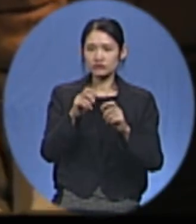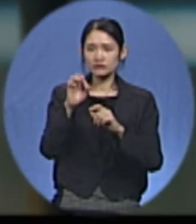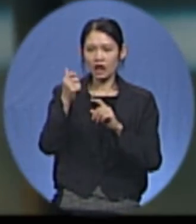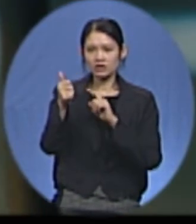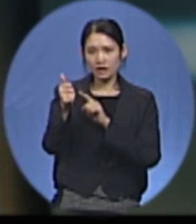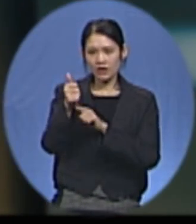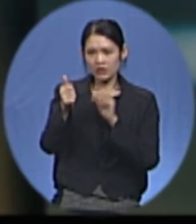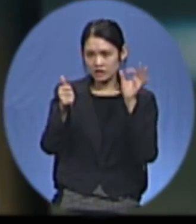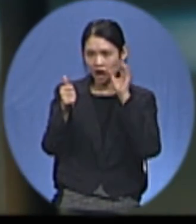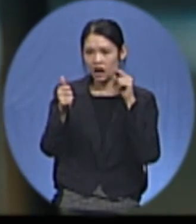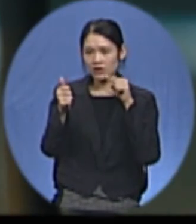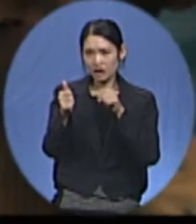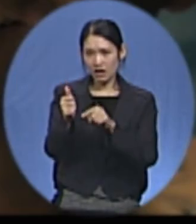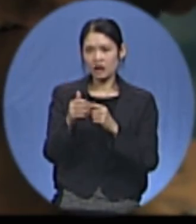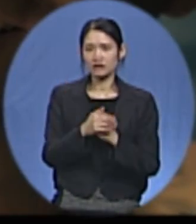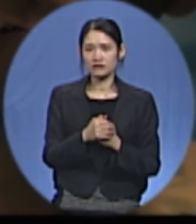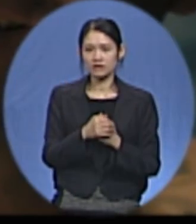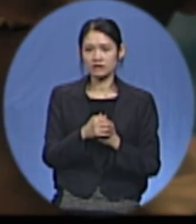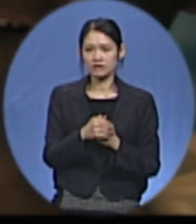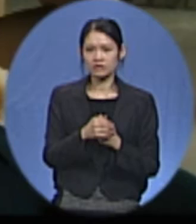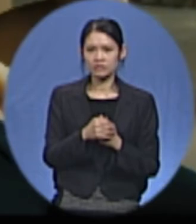찾아가는데.